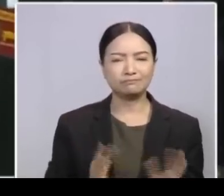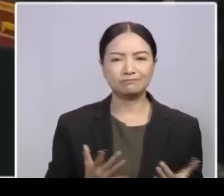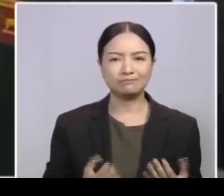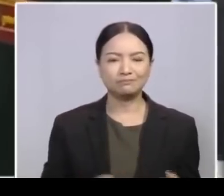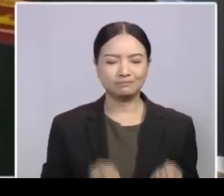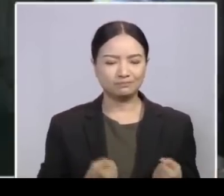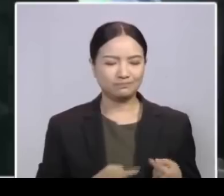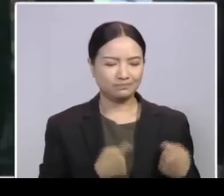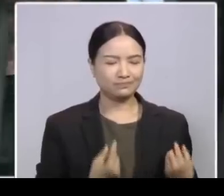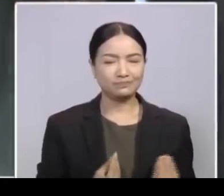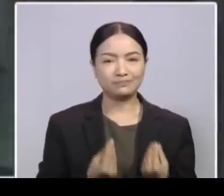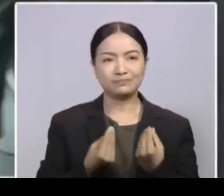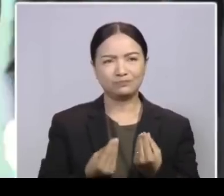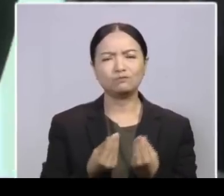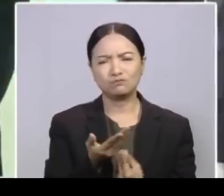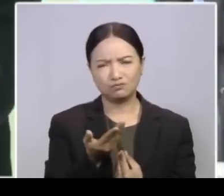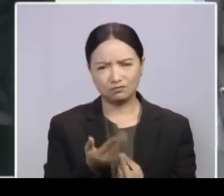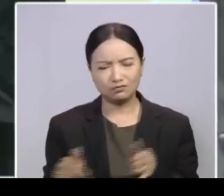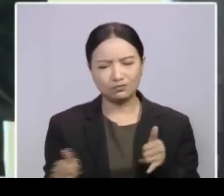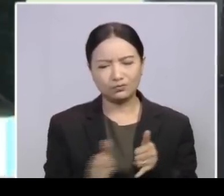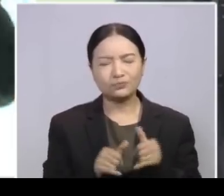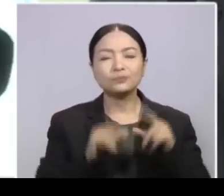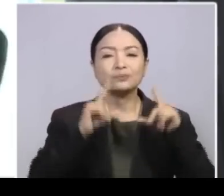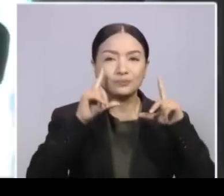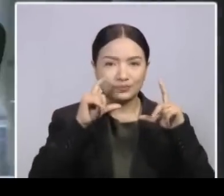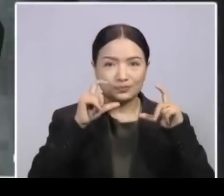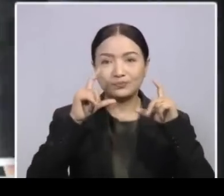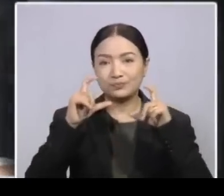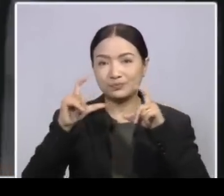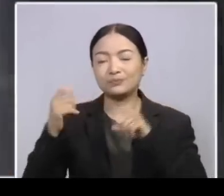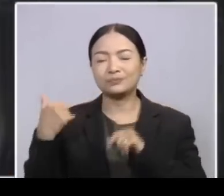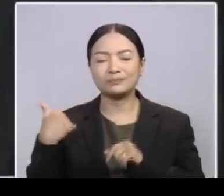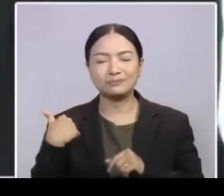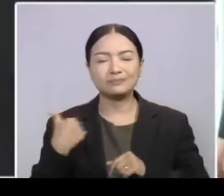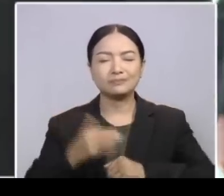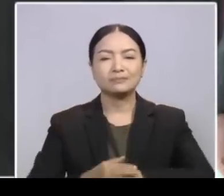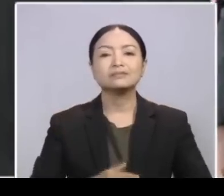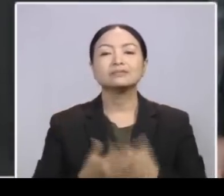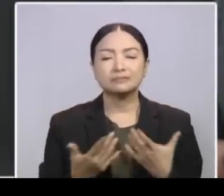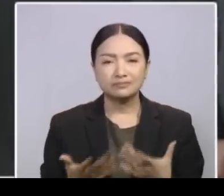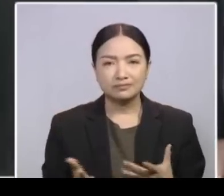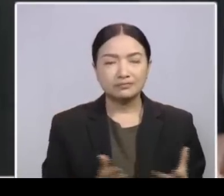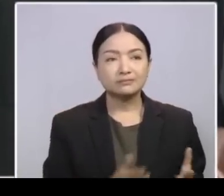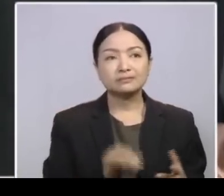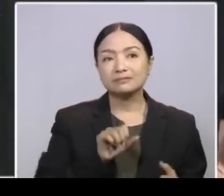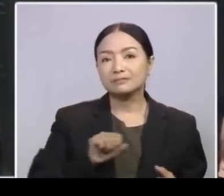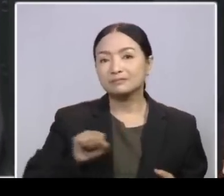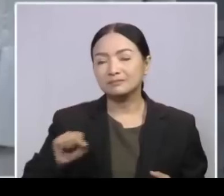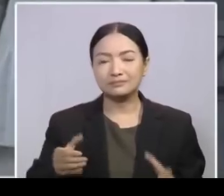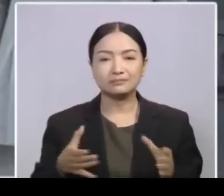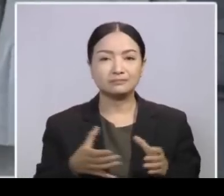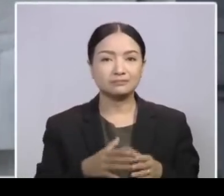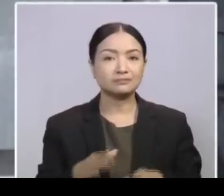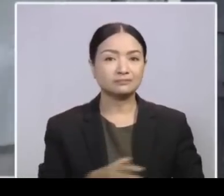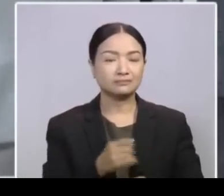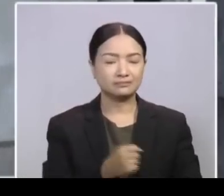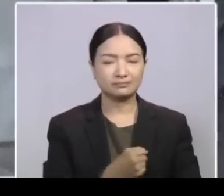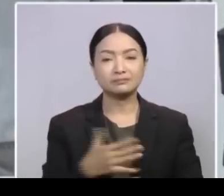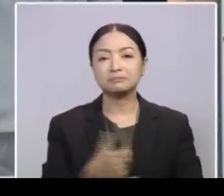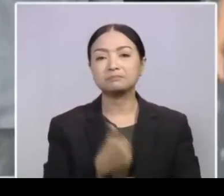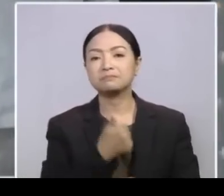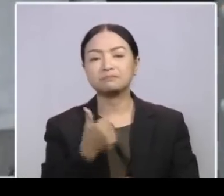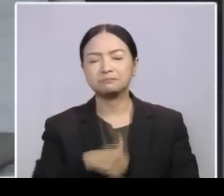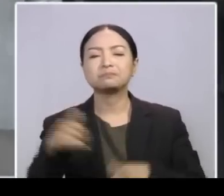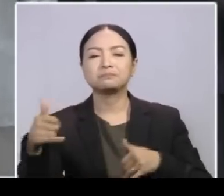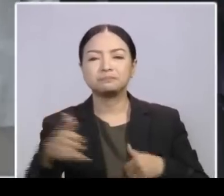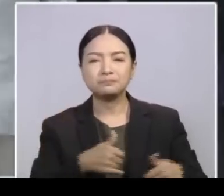จแล้วก็มาขอถ่ายรูปกับส.ส.ในดวงใจของตัวเองด้วยนะคะนอกจากนี้ยังมีส.ส.จากหลายพรรคการเมืองมารายงานตัวต่